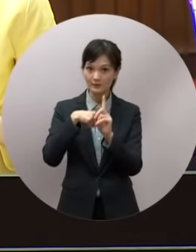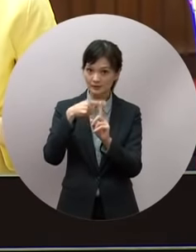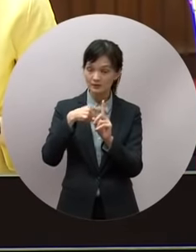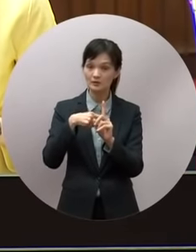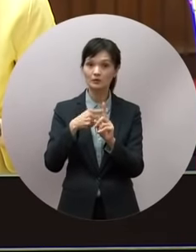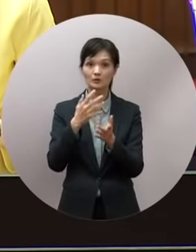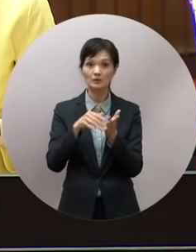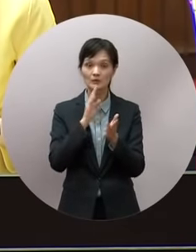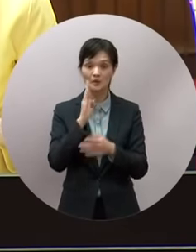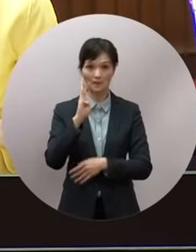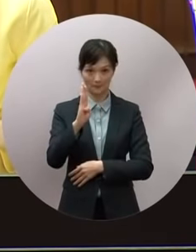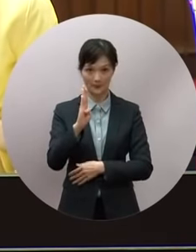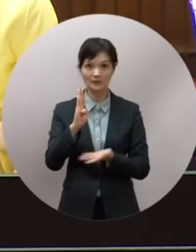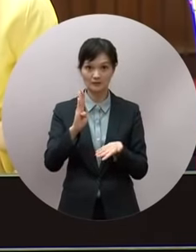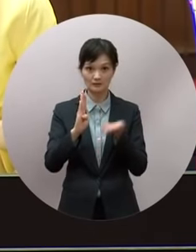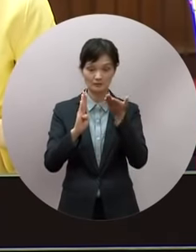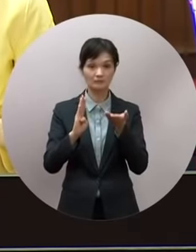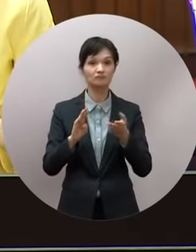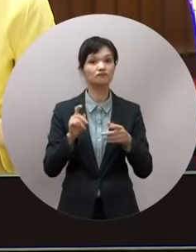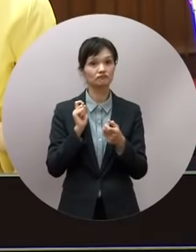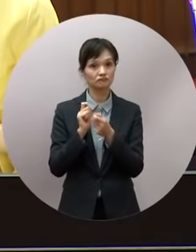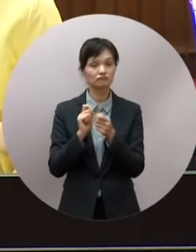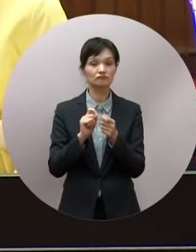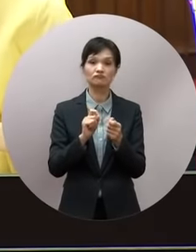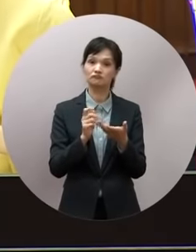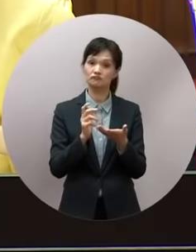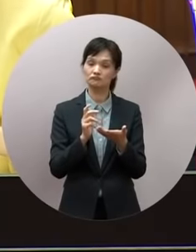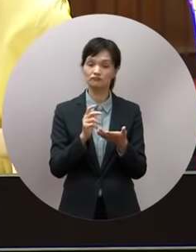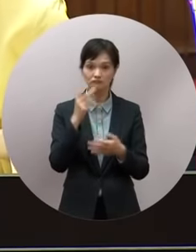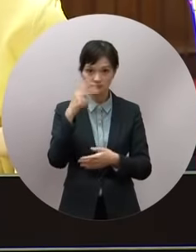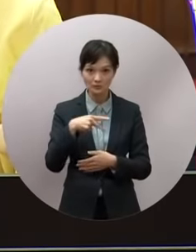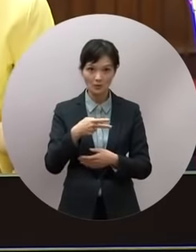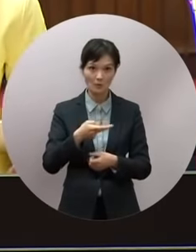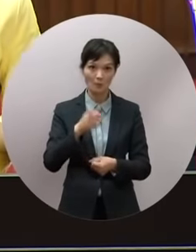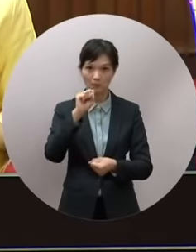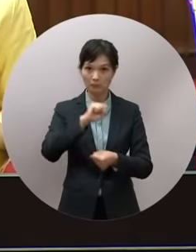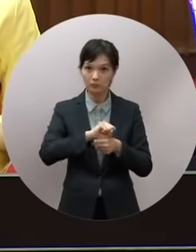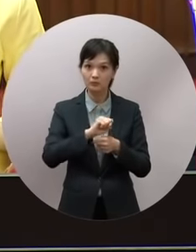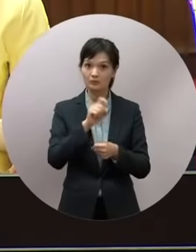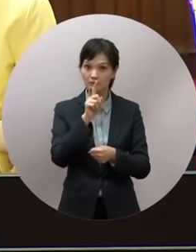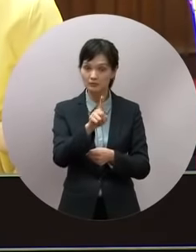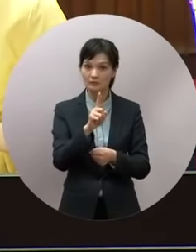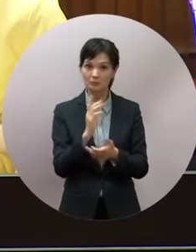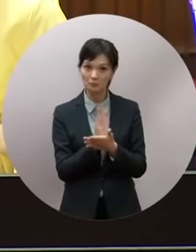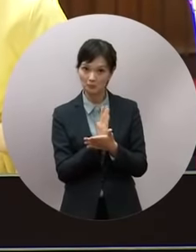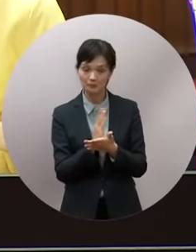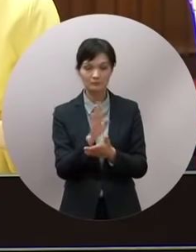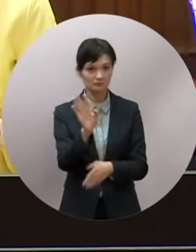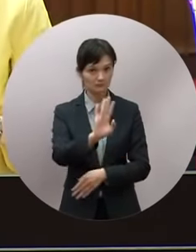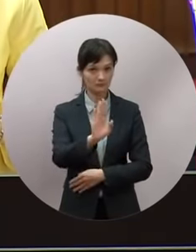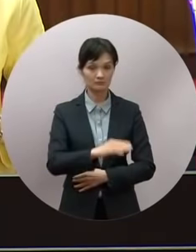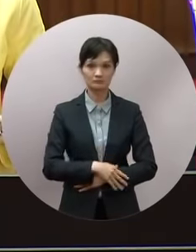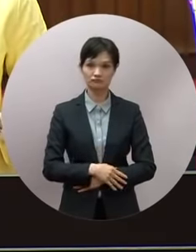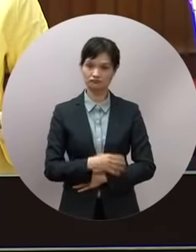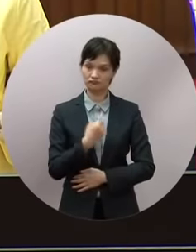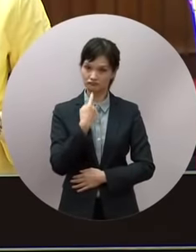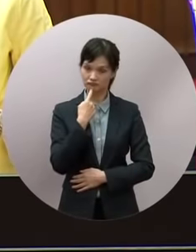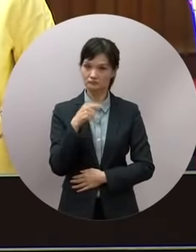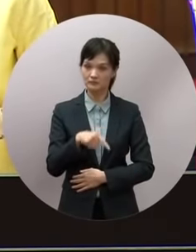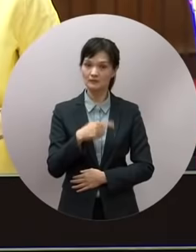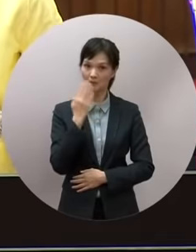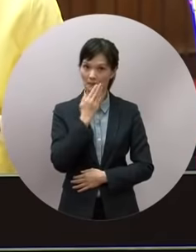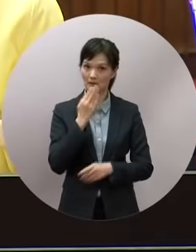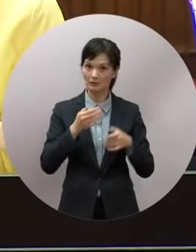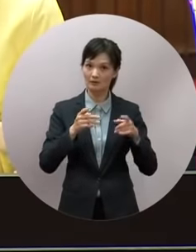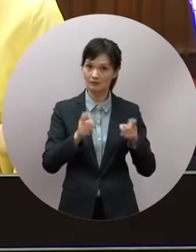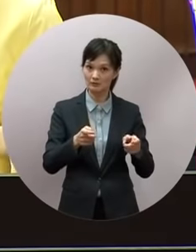以暂时不办可行性的评估。部长，因为您非常的勤快，我相信美港公路这条公路